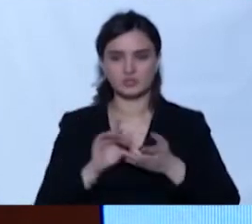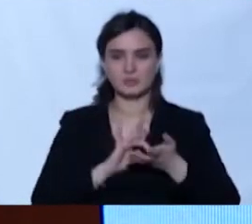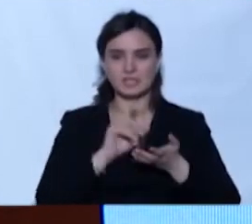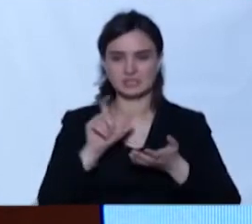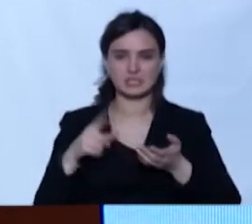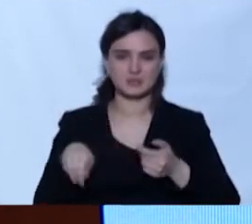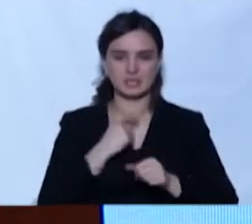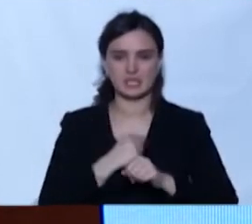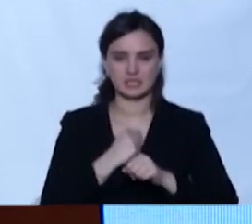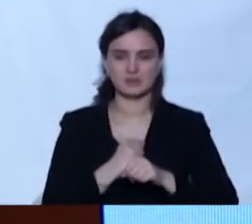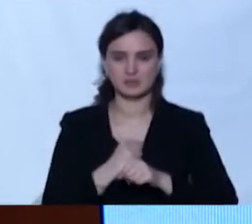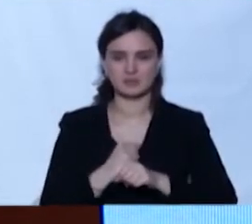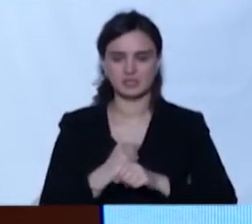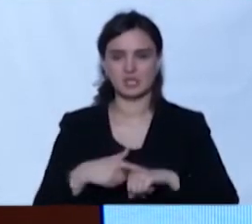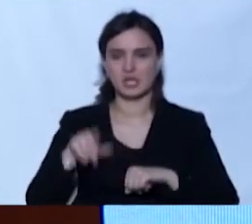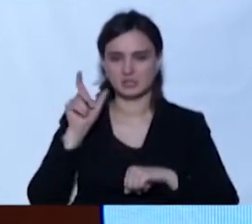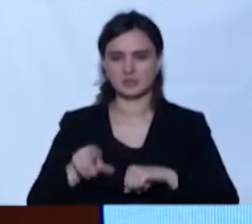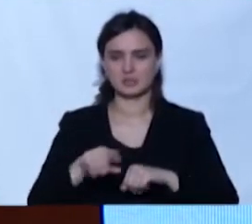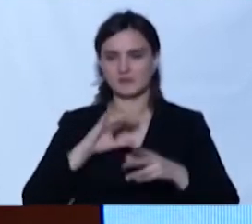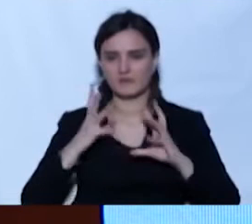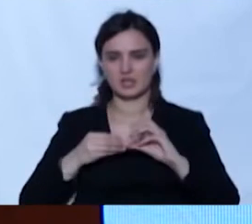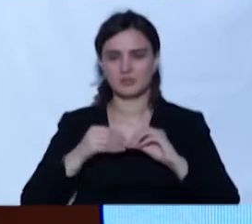პრინციპს: ადამიანი ყველაფრის საზომია.